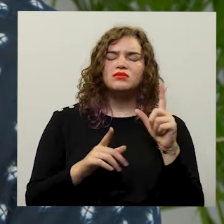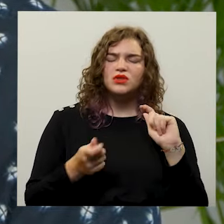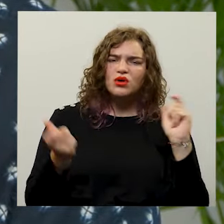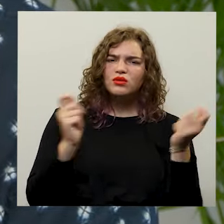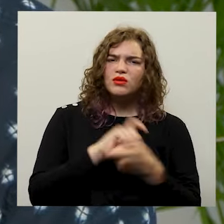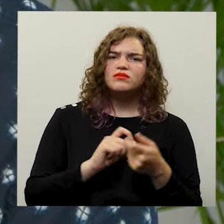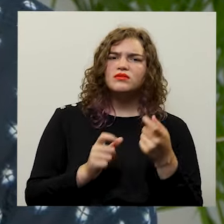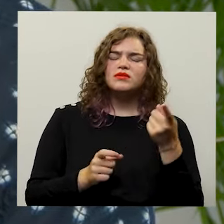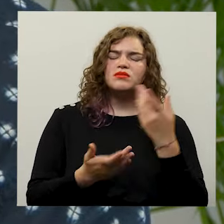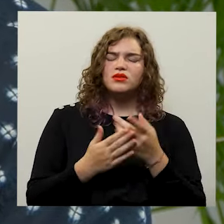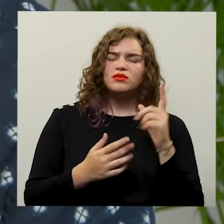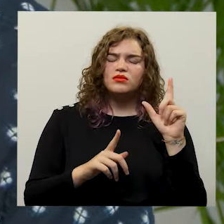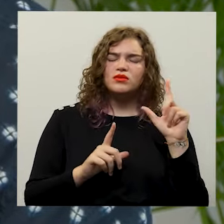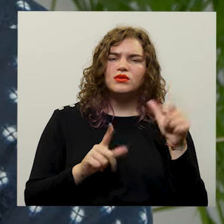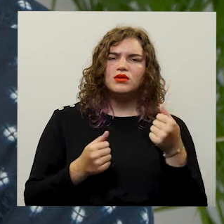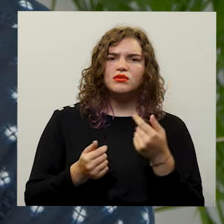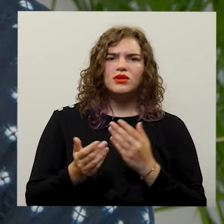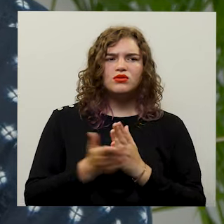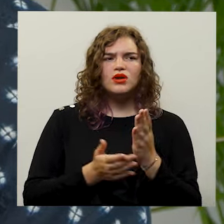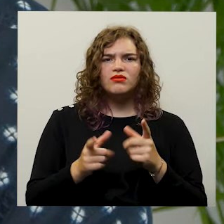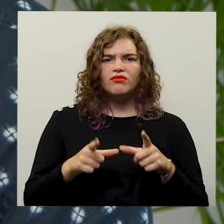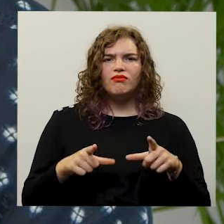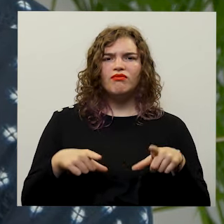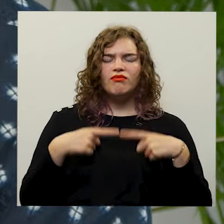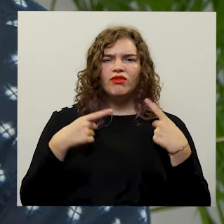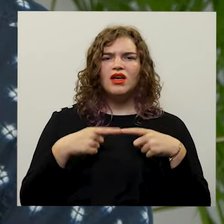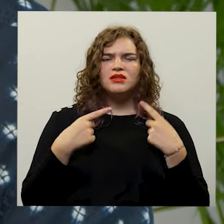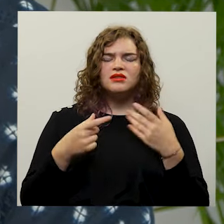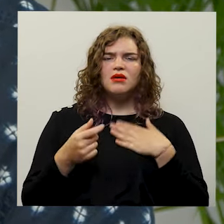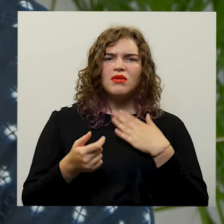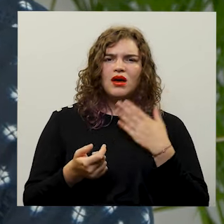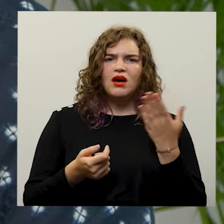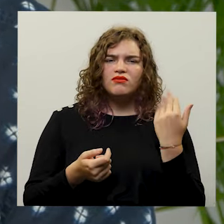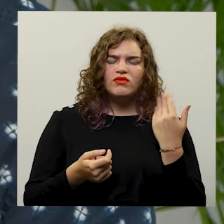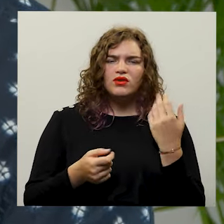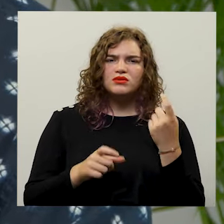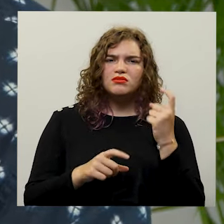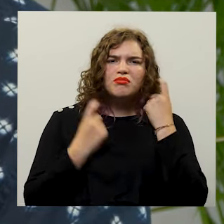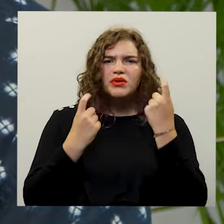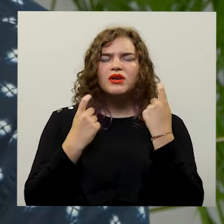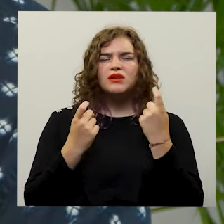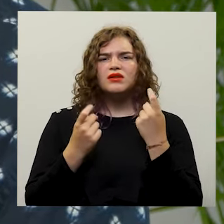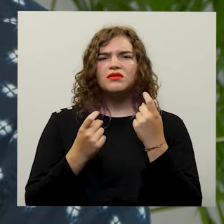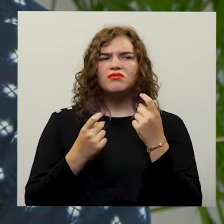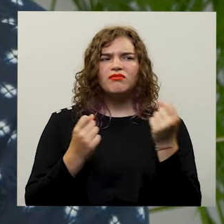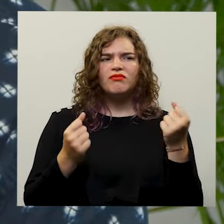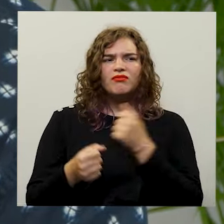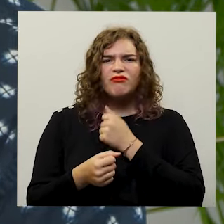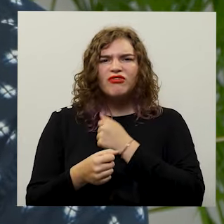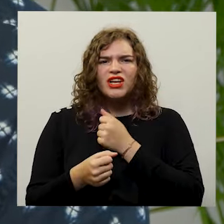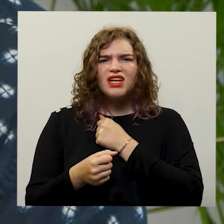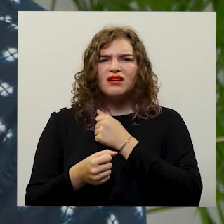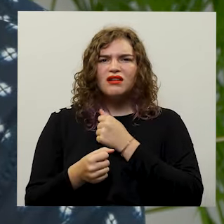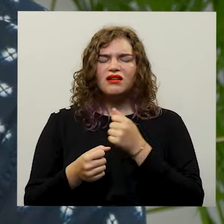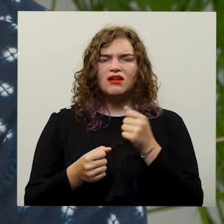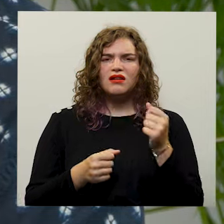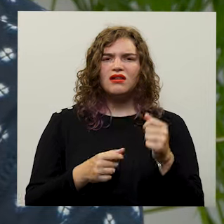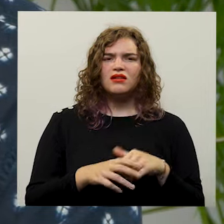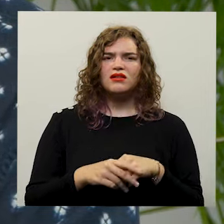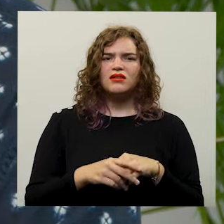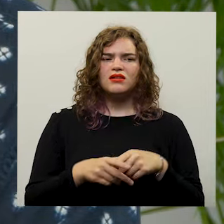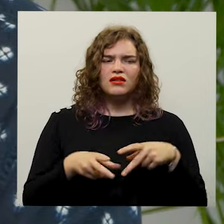că toată viața mea eram un fricos. De aia consumam. Și am văzut și eu în viața mea. Și mulți oameni le frică. Dar de ce?